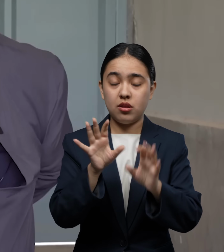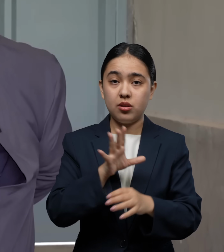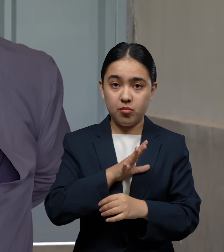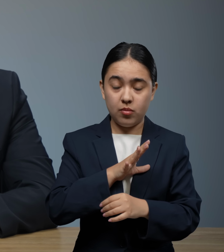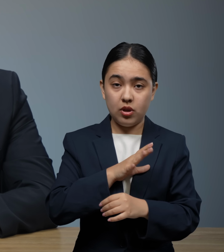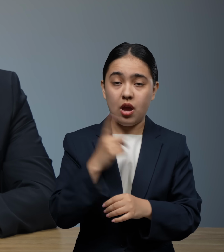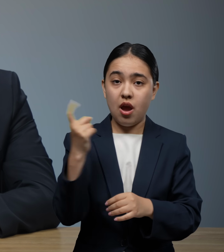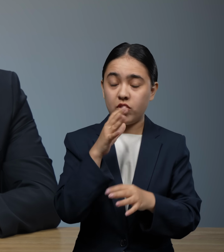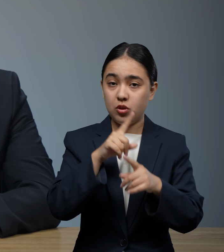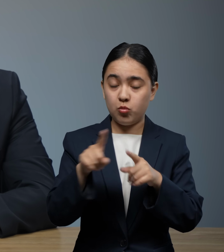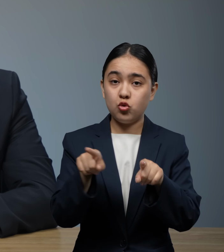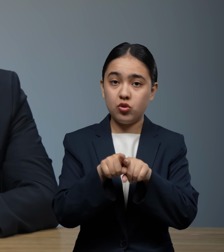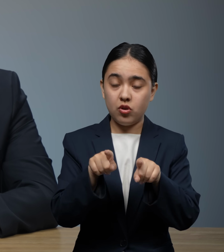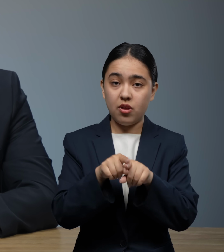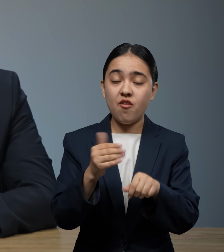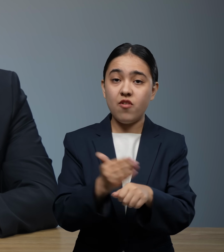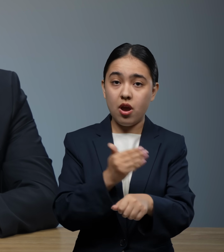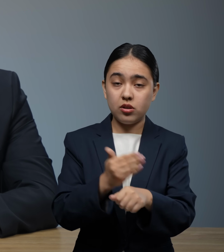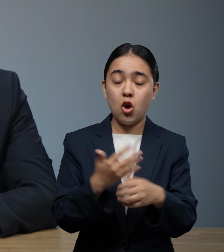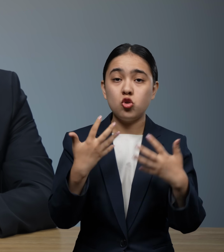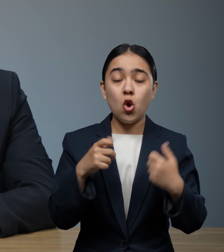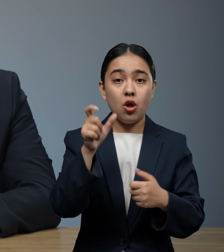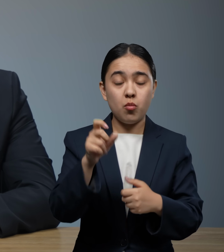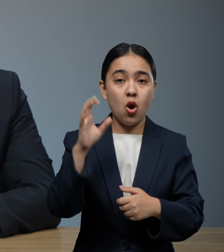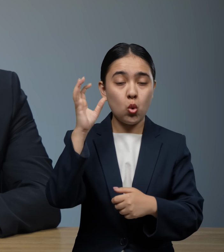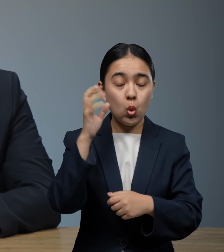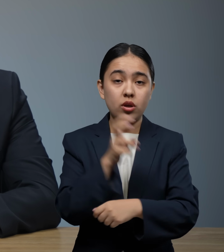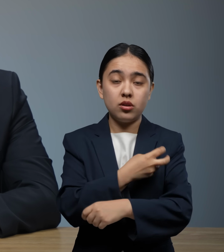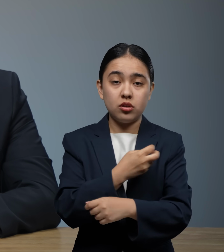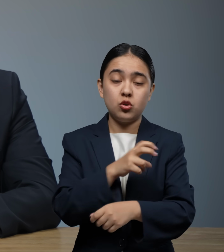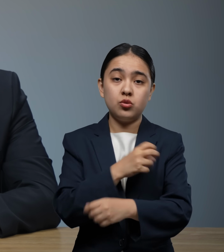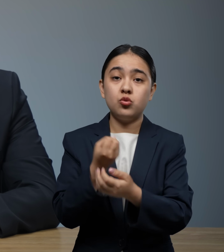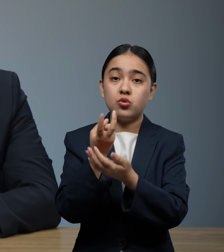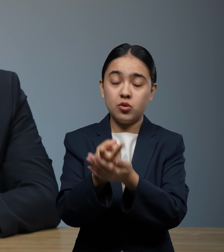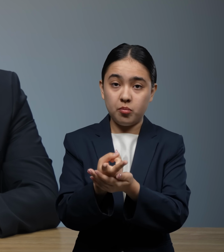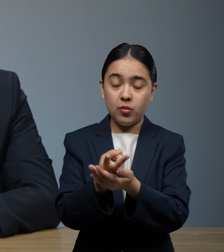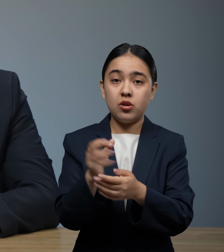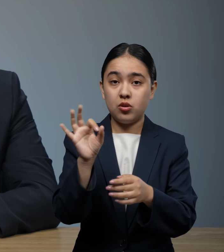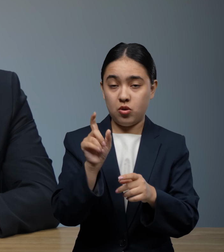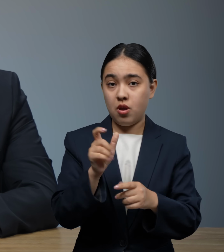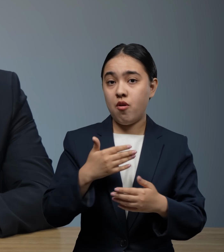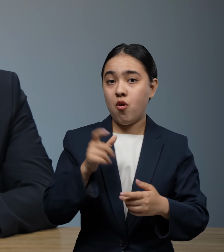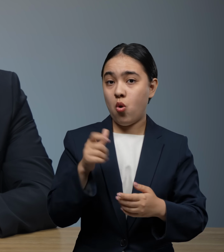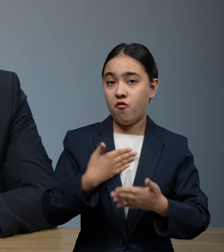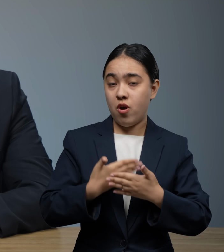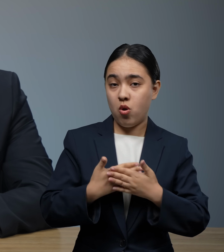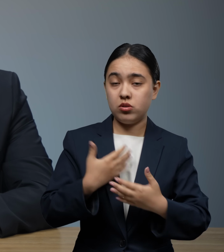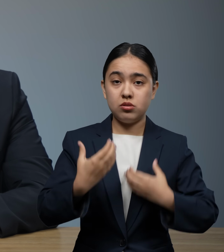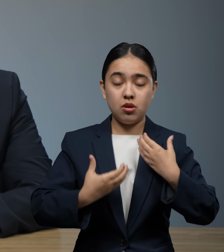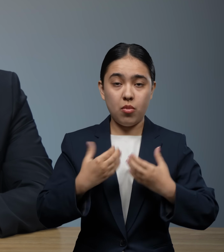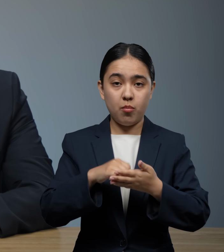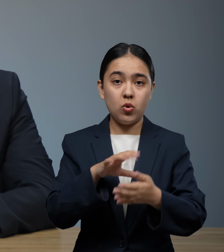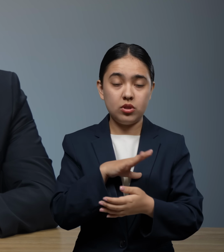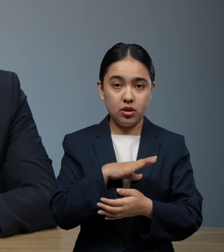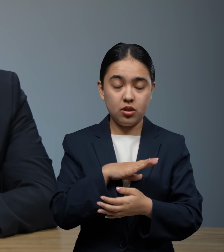aytdi. Hafta davomida shuningdek Farg'onada sog'lom odam ruhiy kasalliklar shifoxonasiga joylashtirilgani ham faollarning